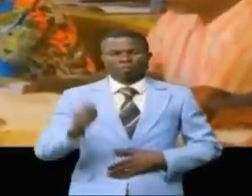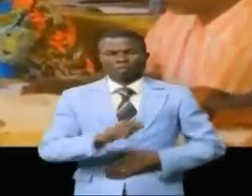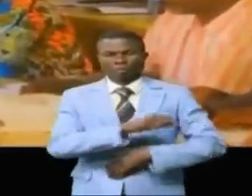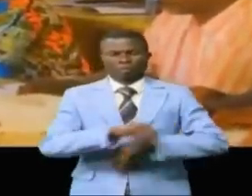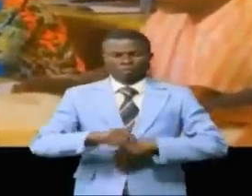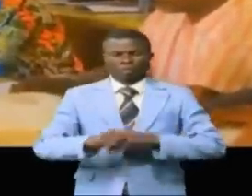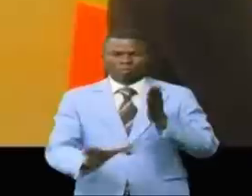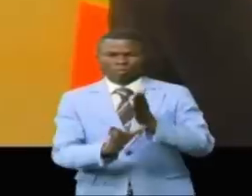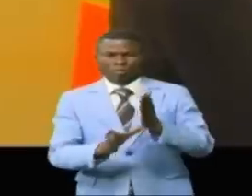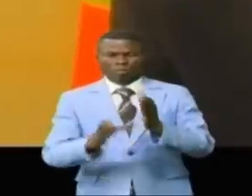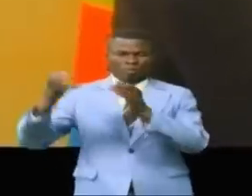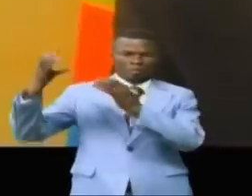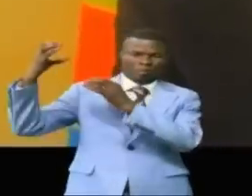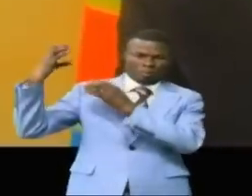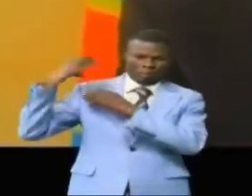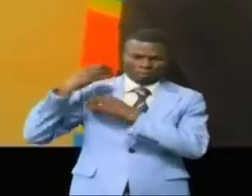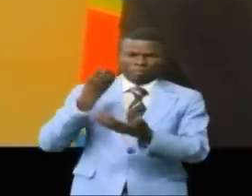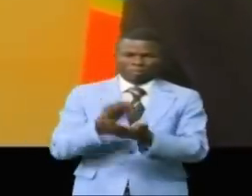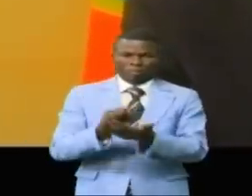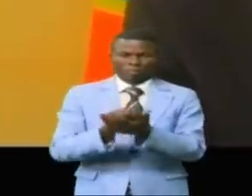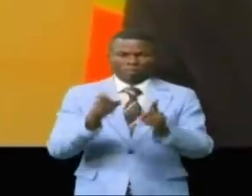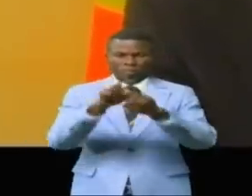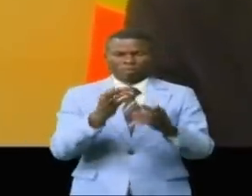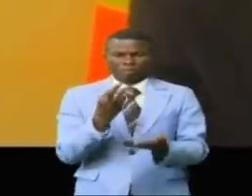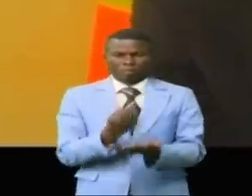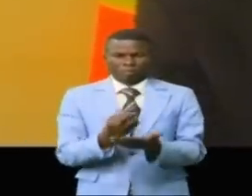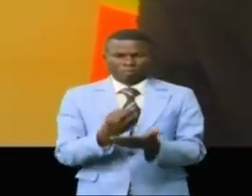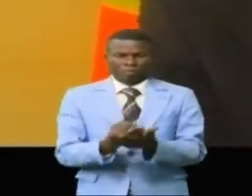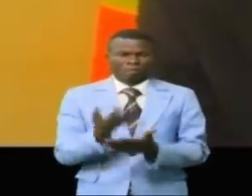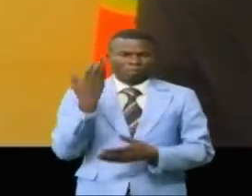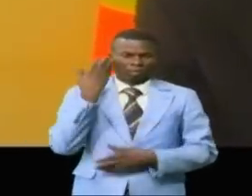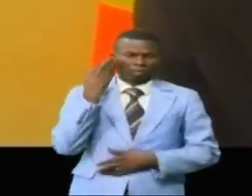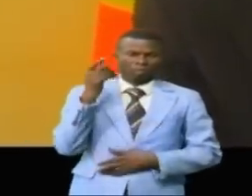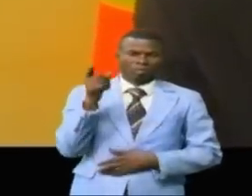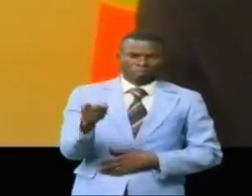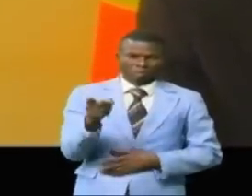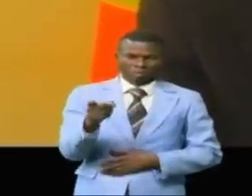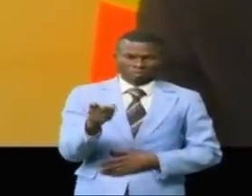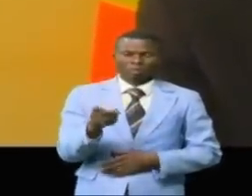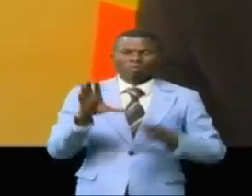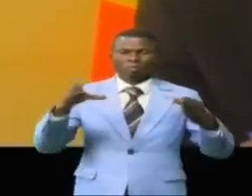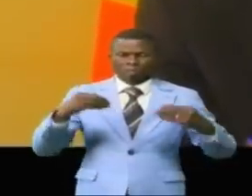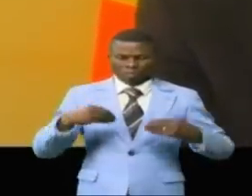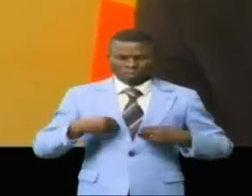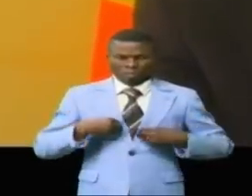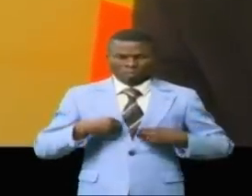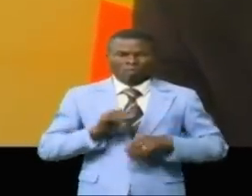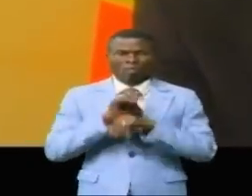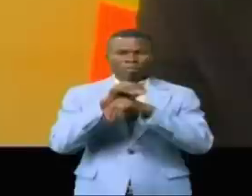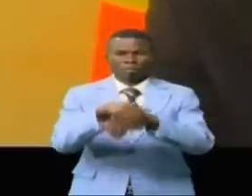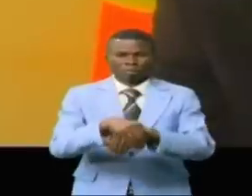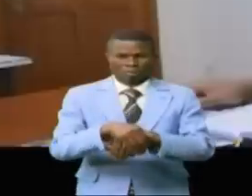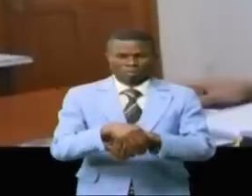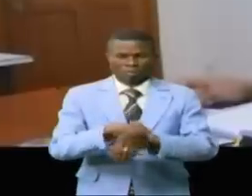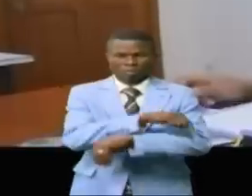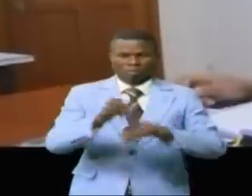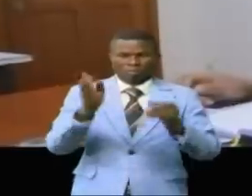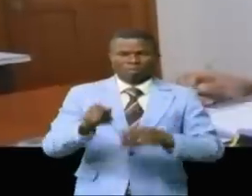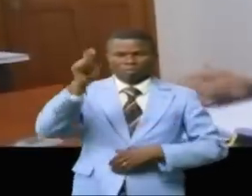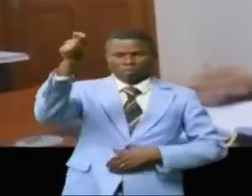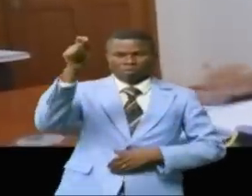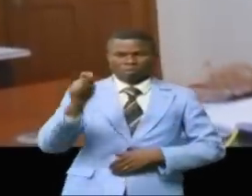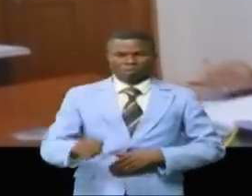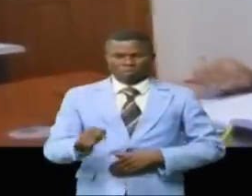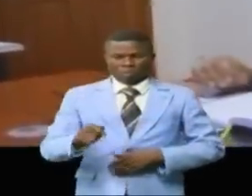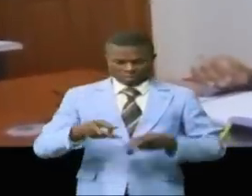cabinet adjoint en charge de l'économie et finances, Steve Senghida, a réaffirmé l'engagement de l'administration militaire